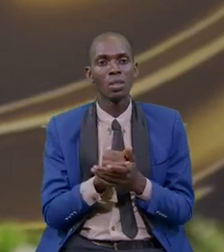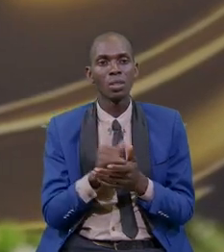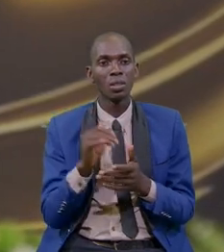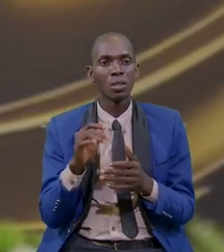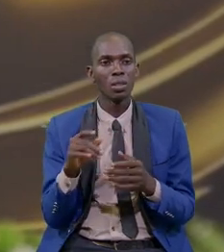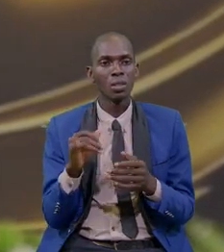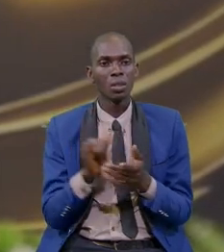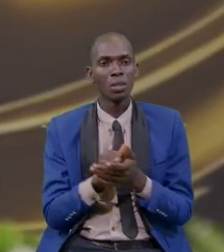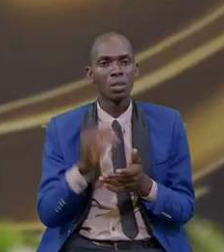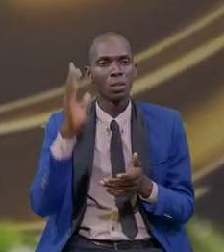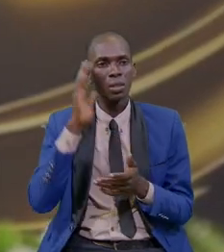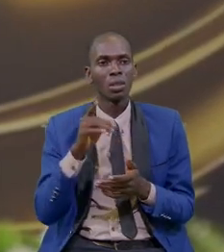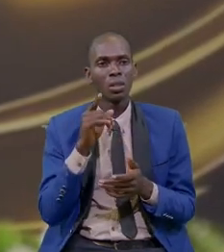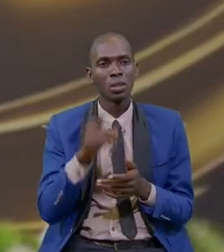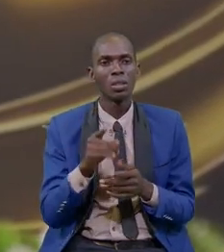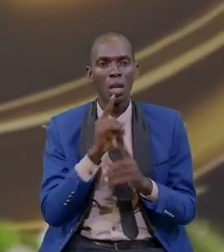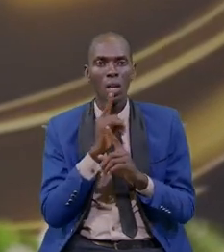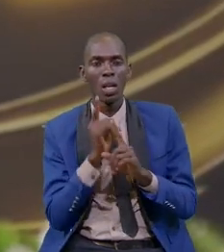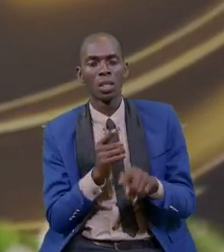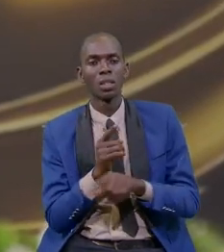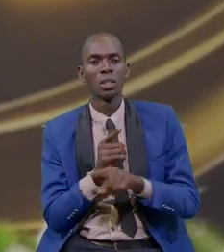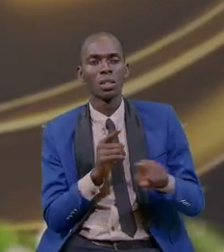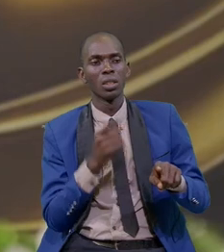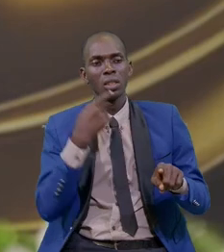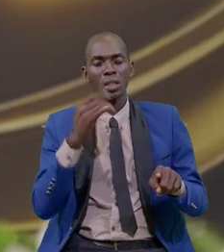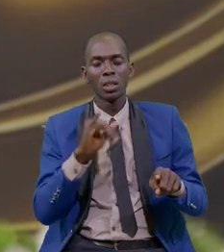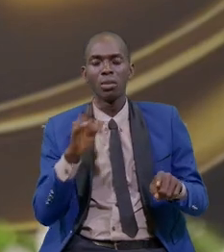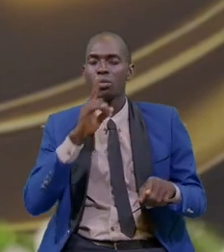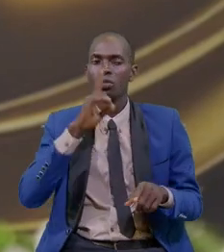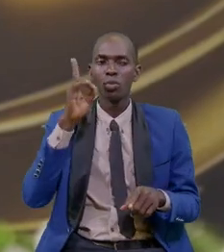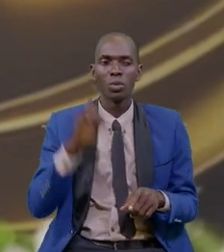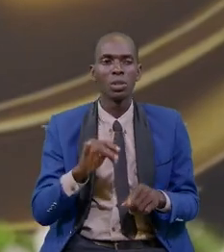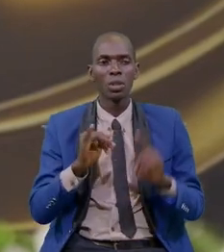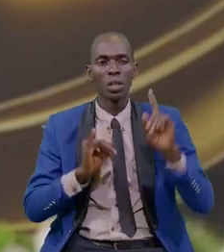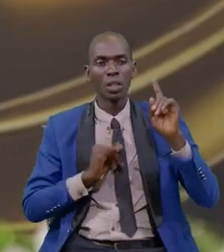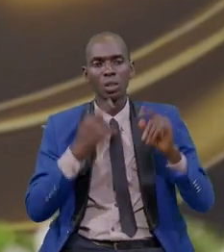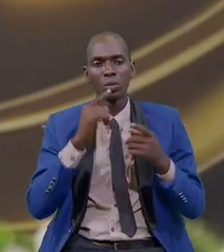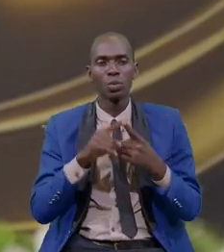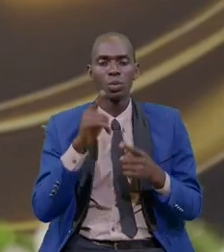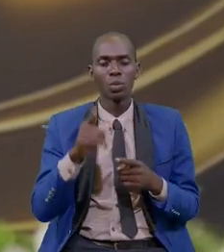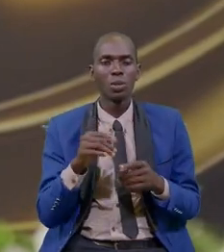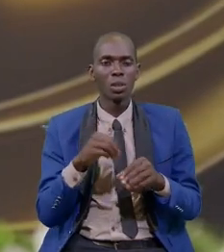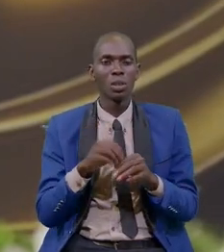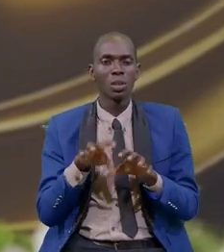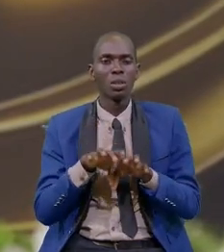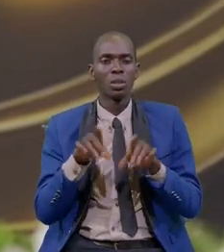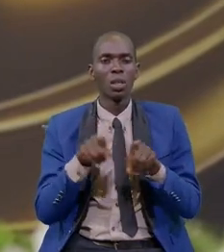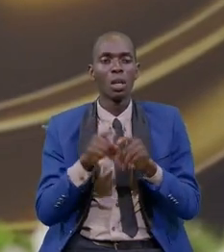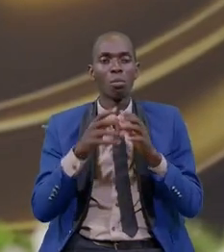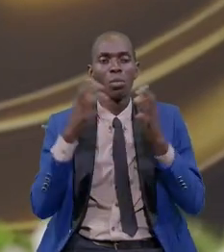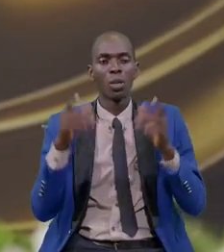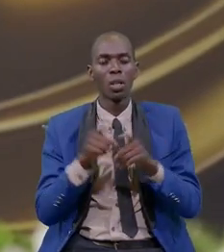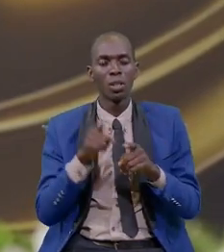Toutes les fois que vous n'avez pas fait ces choses à l'un de ces